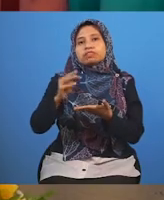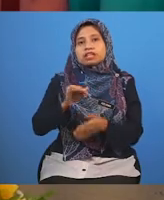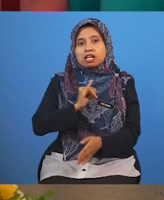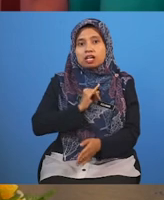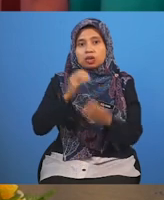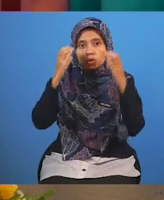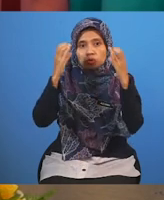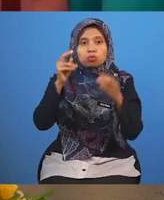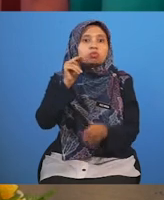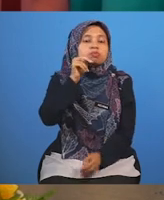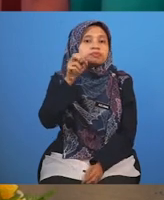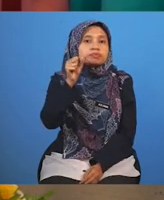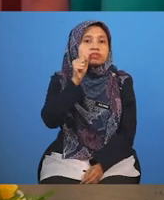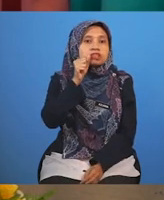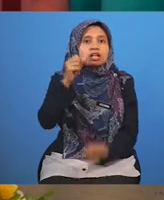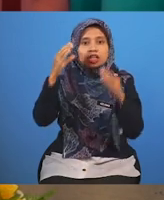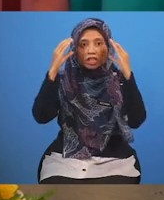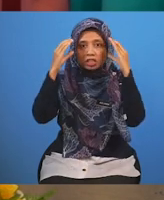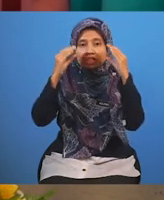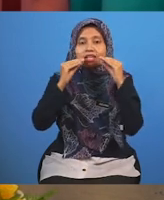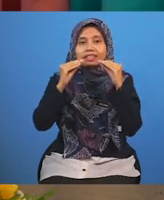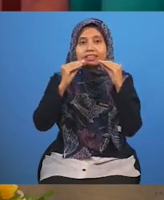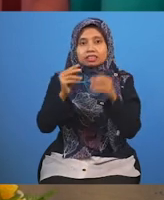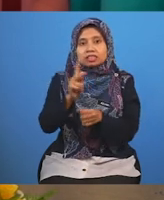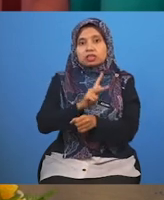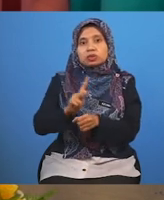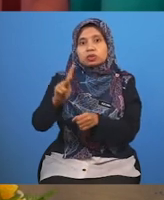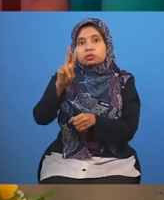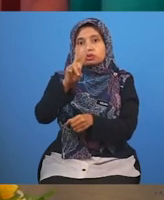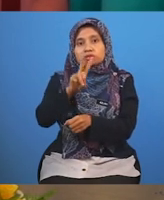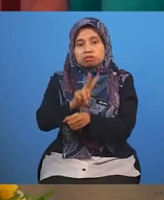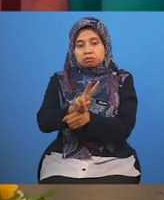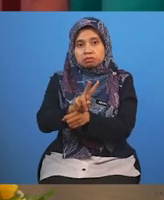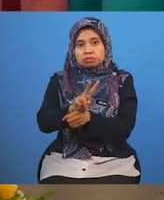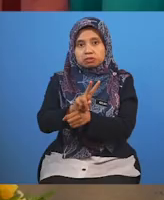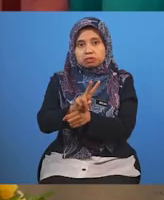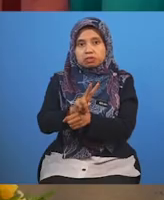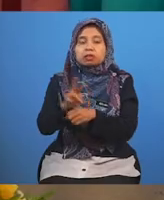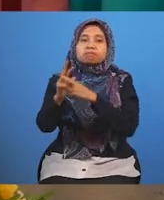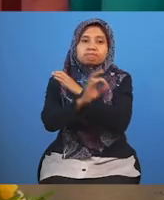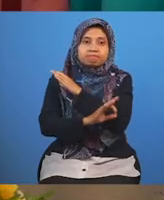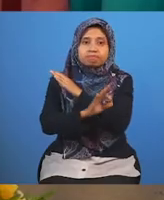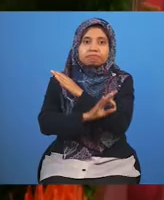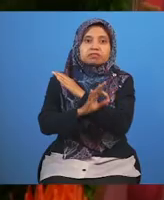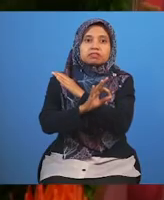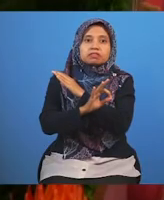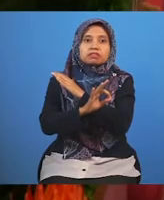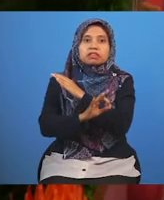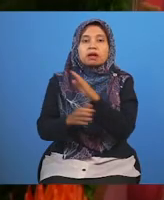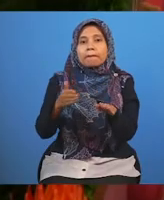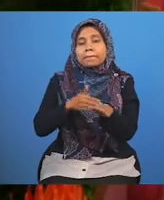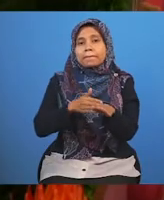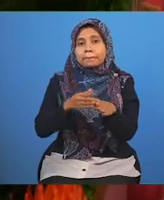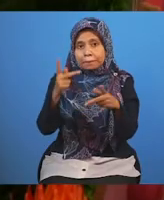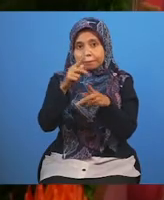Saya, Cikgu Nur Syahidah, cikgu mengajar di Kolej Vokasional Datuk Lela Maharaja Rempau Negeri Sembilan. Pada